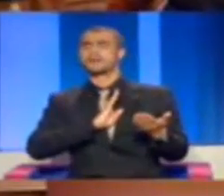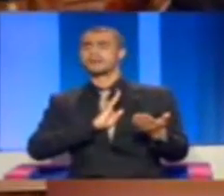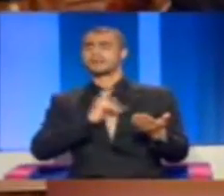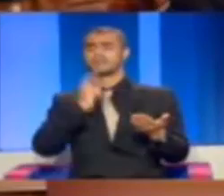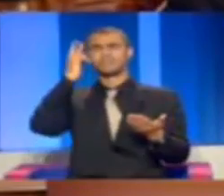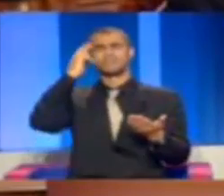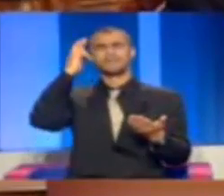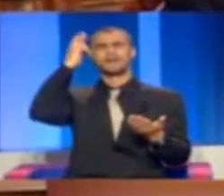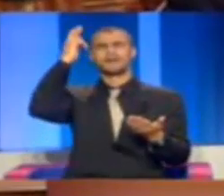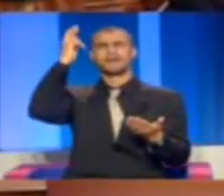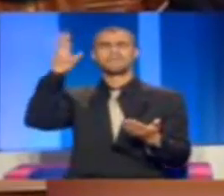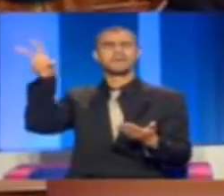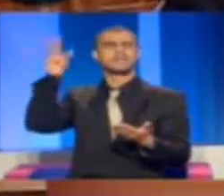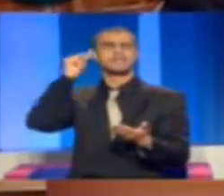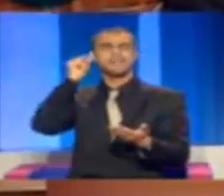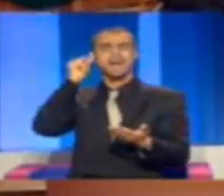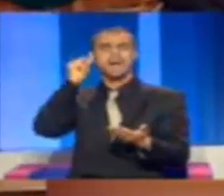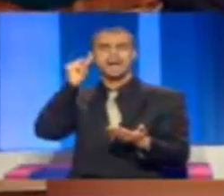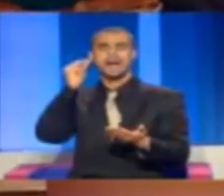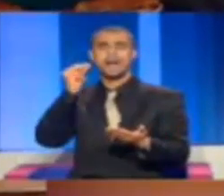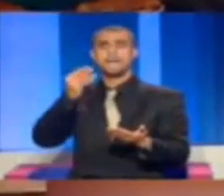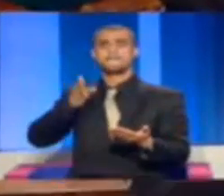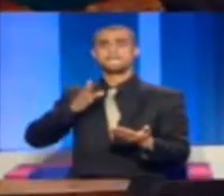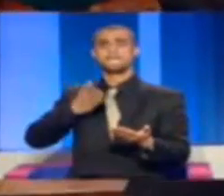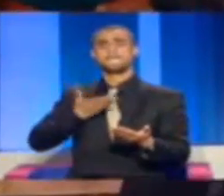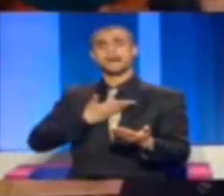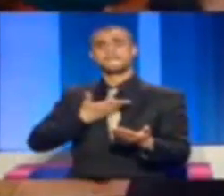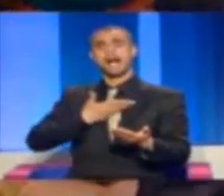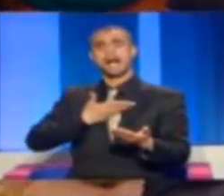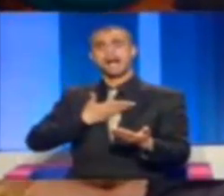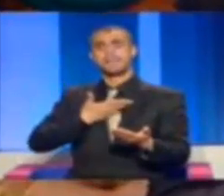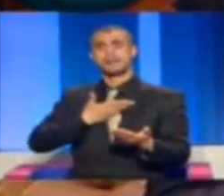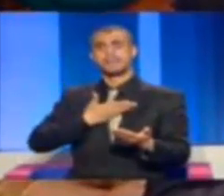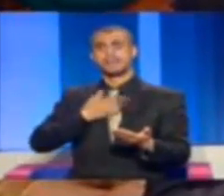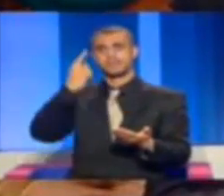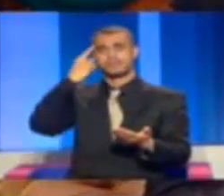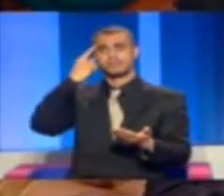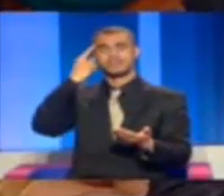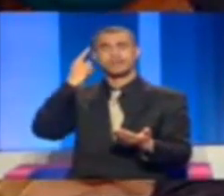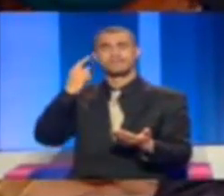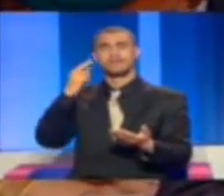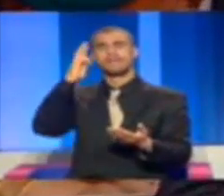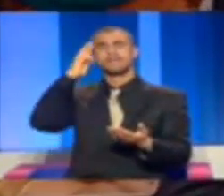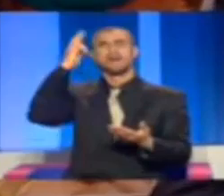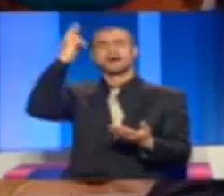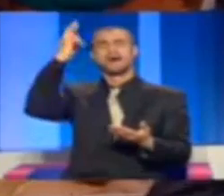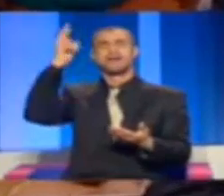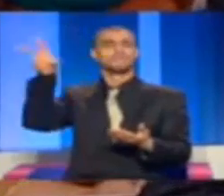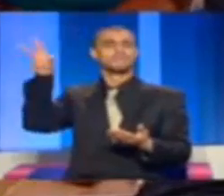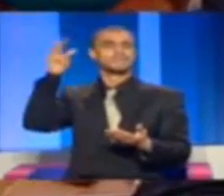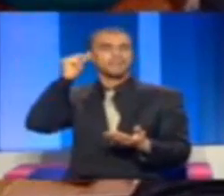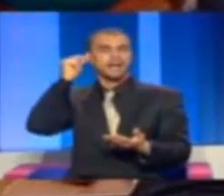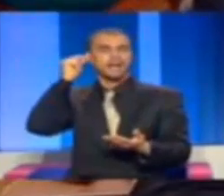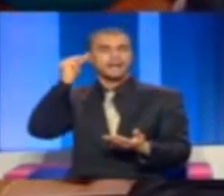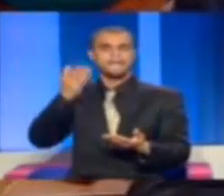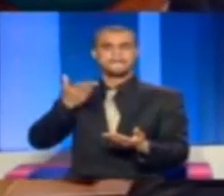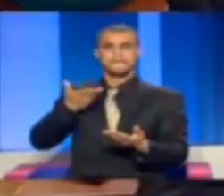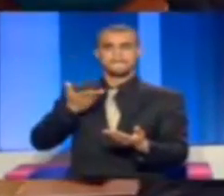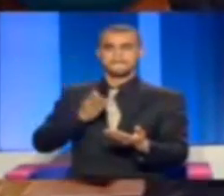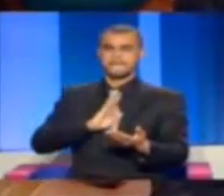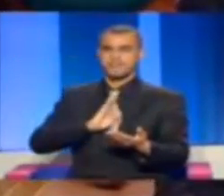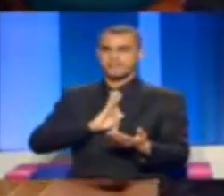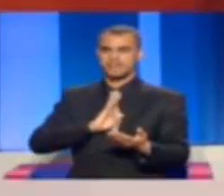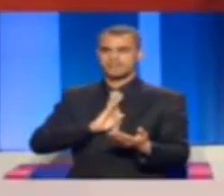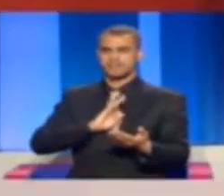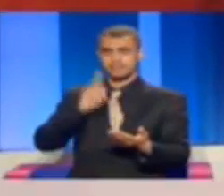تنحلم ان هذا الولد ديالي يقول لي يا بابا. يعني كل ما يحلم به هذا الاب هو انه يسمع كلمه بابا من اللسان